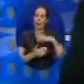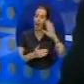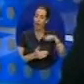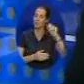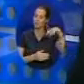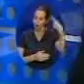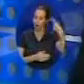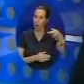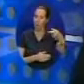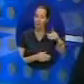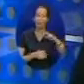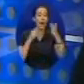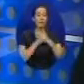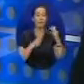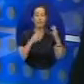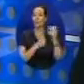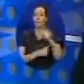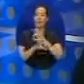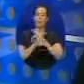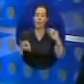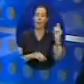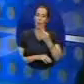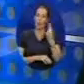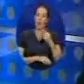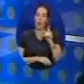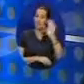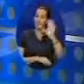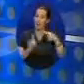כאן גם בשבוע הבא. עד שיהיה סוף שבוע מצוין לכולכם.